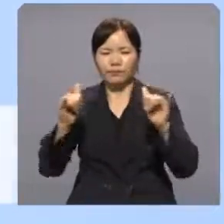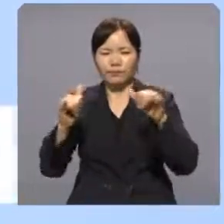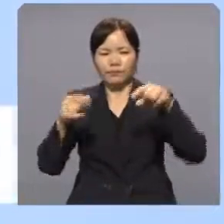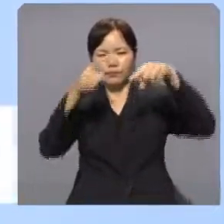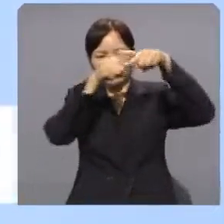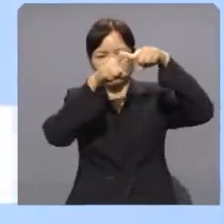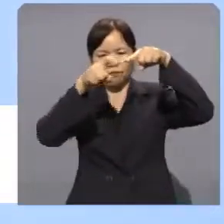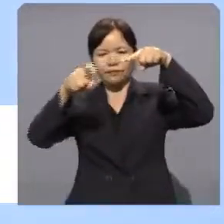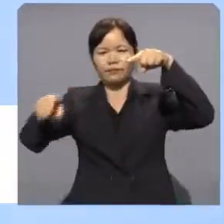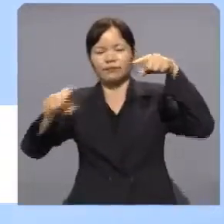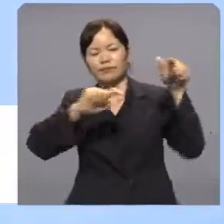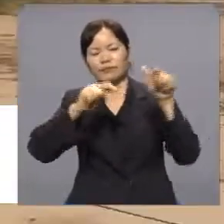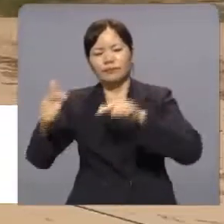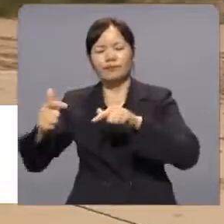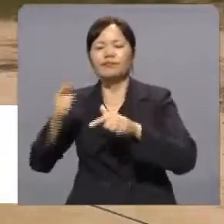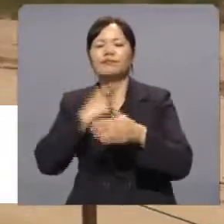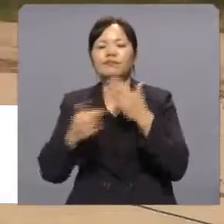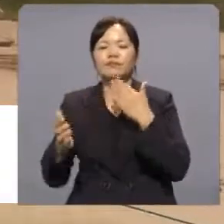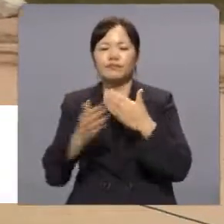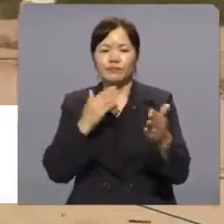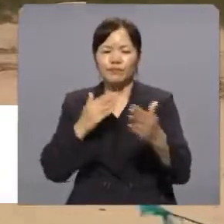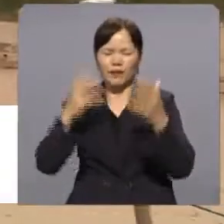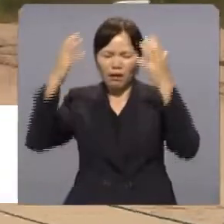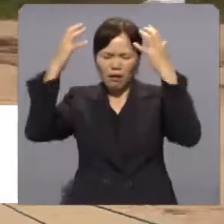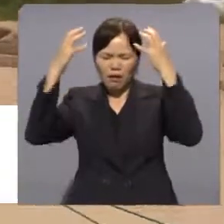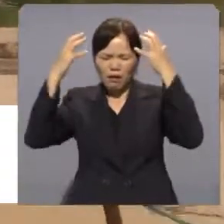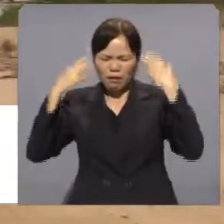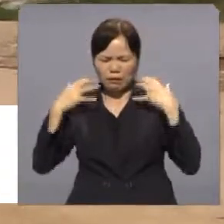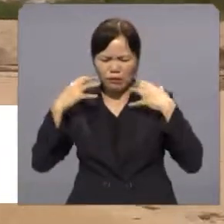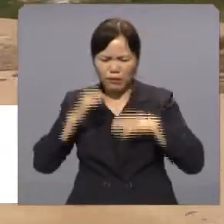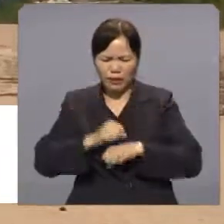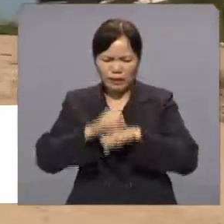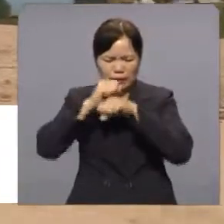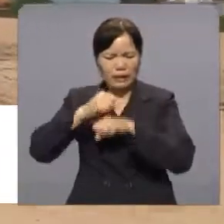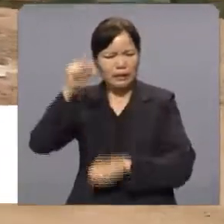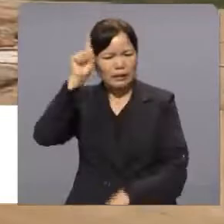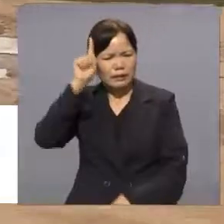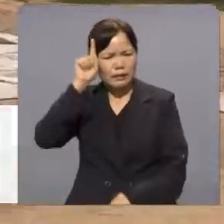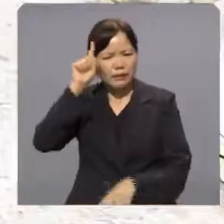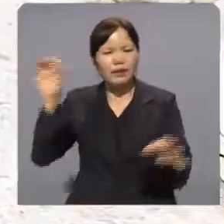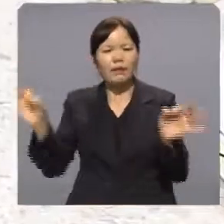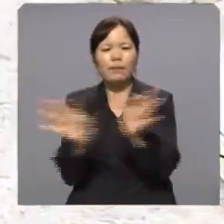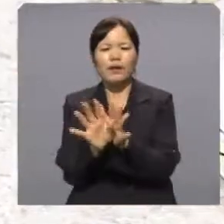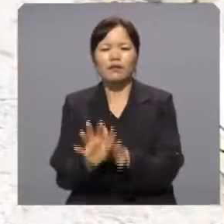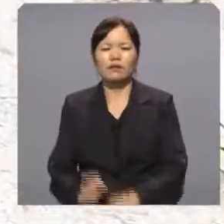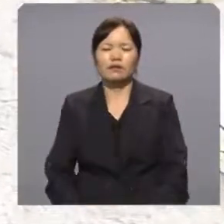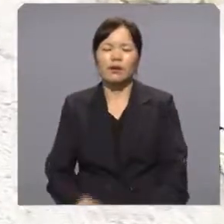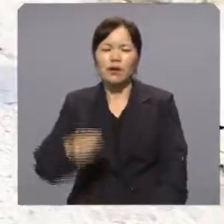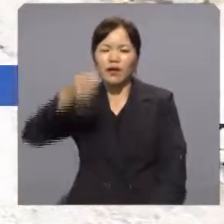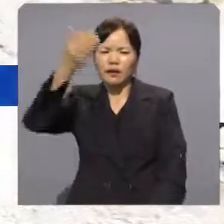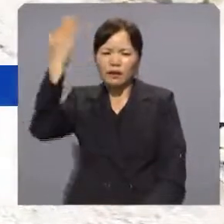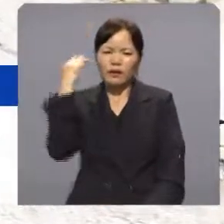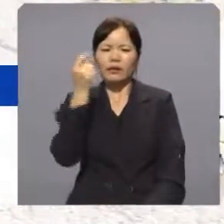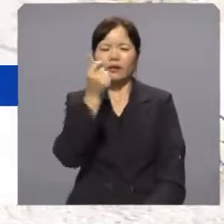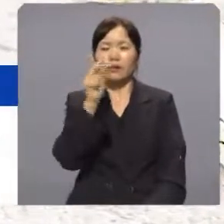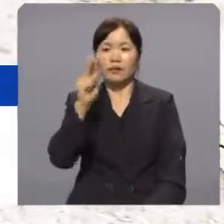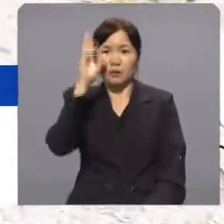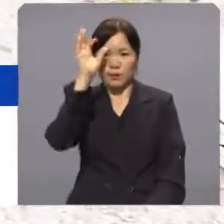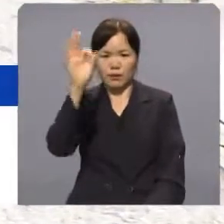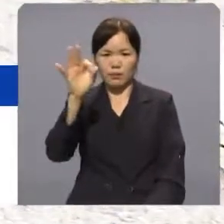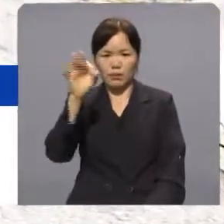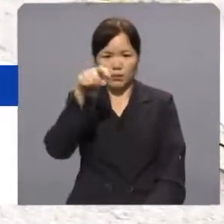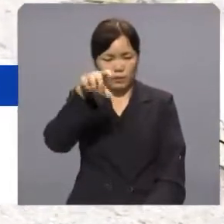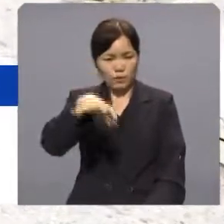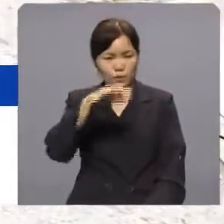짚라인이나 사륜 바이크 등을 체험하며 무더위에 쌓인 스트레스를 날려보냅니다. 옛날에 TV만 보고 저런